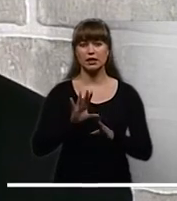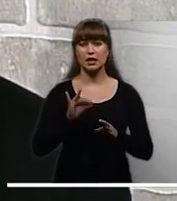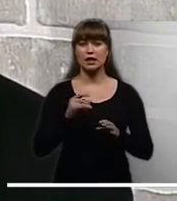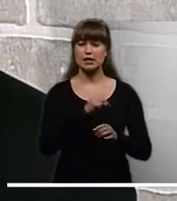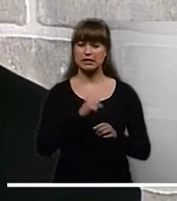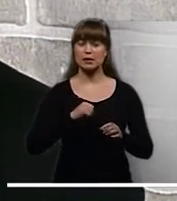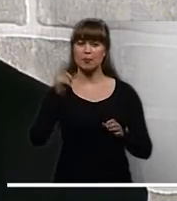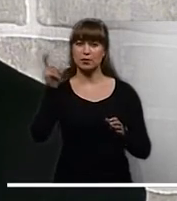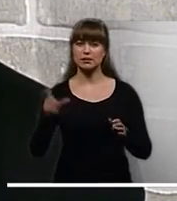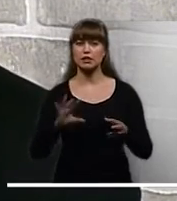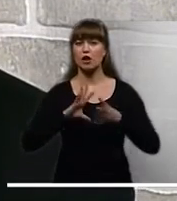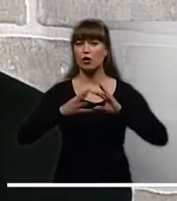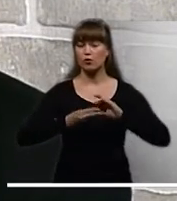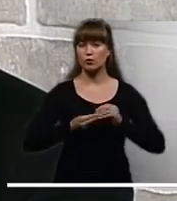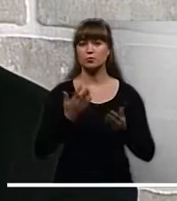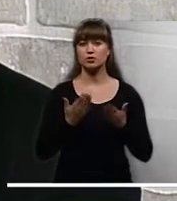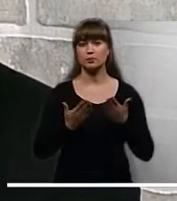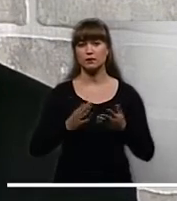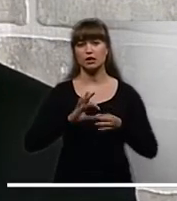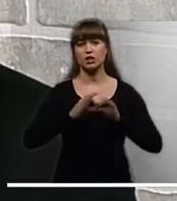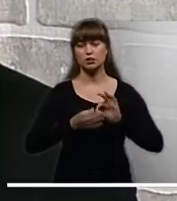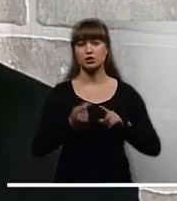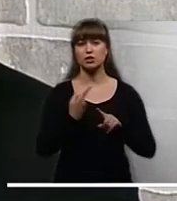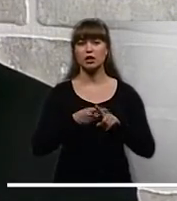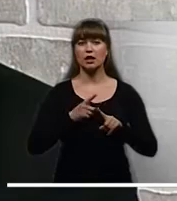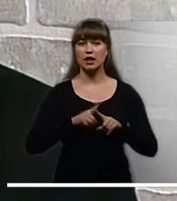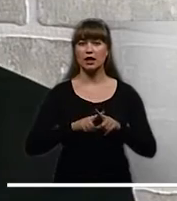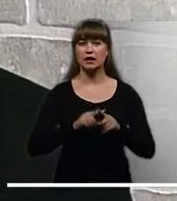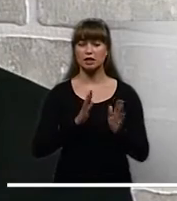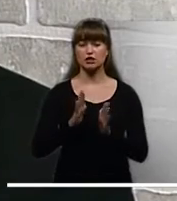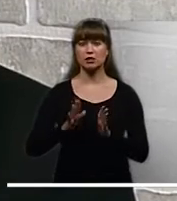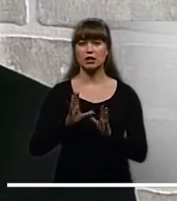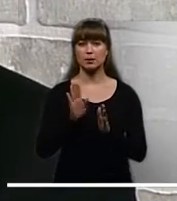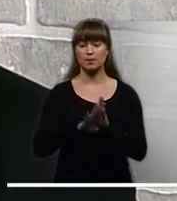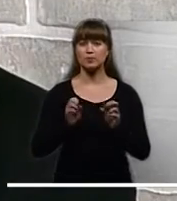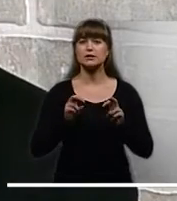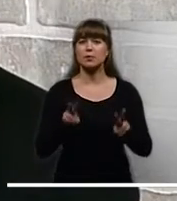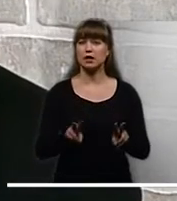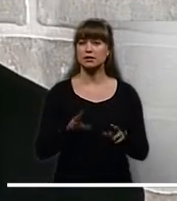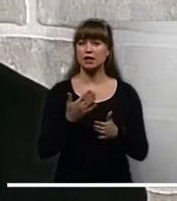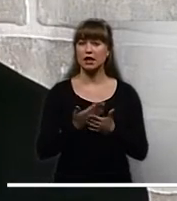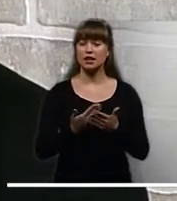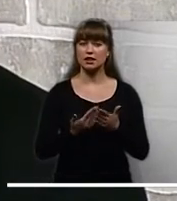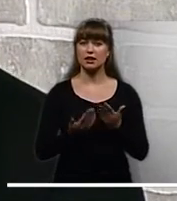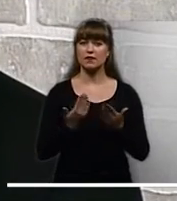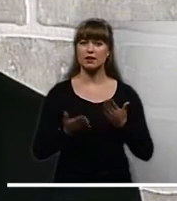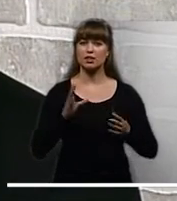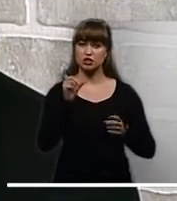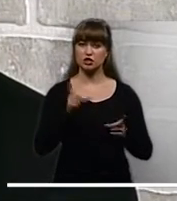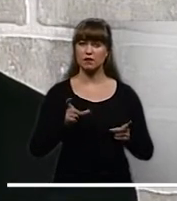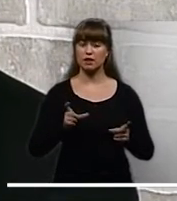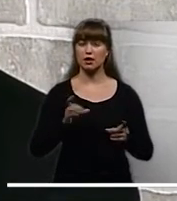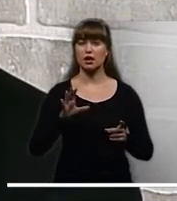сам пациент, а, в общем, наверное, кардиолог, потому что это не всегда безопасно. То есть я должен гарантировать, что